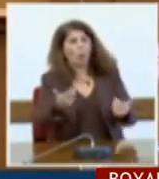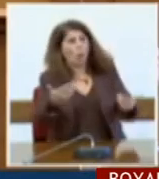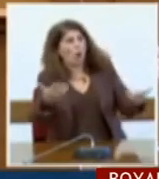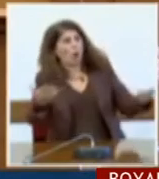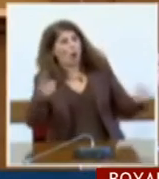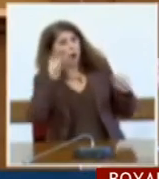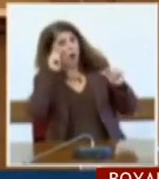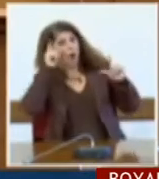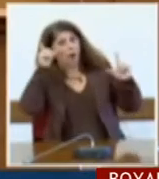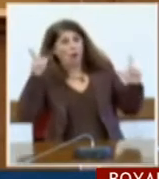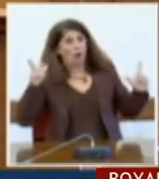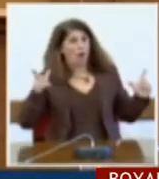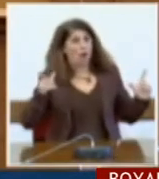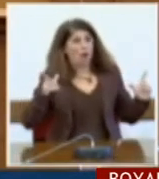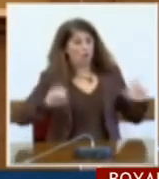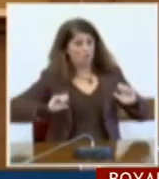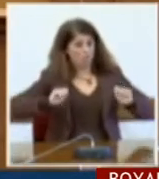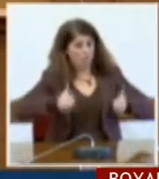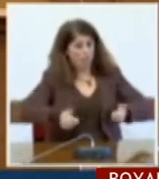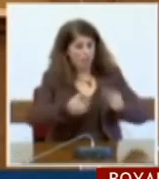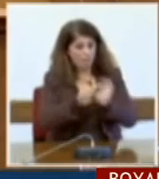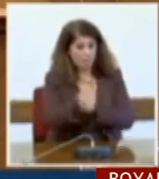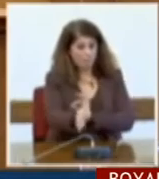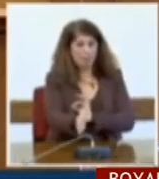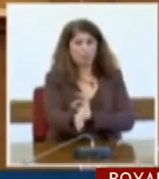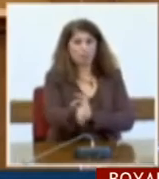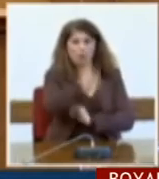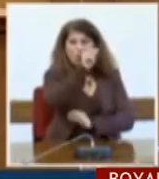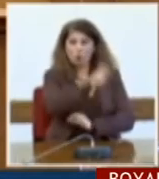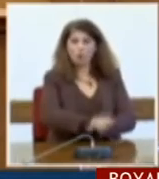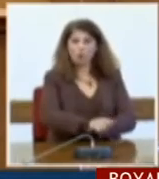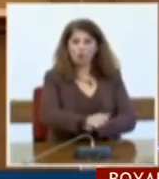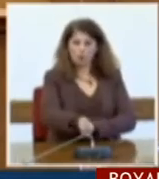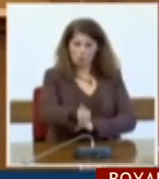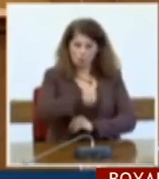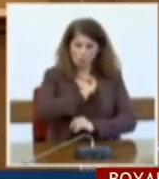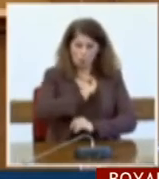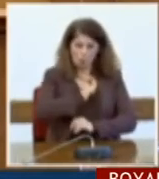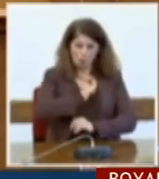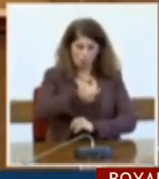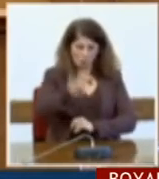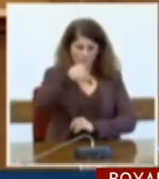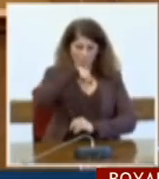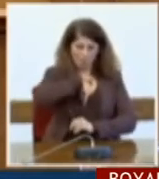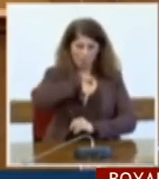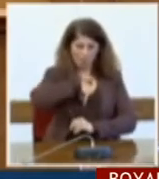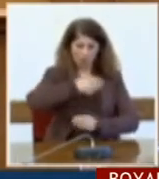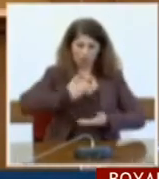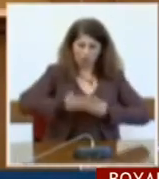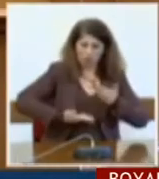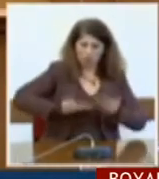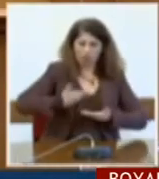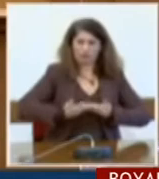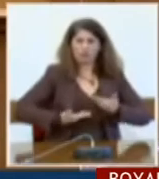λύσατε τα προβλήματα της ελληνικής κοινωνίας και εσείς ο ίδιος να αυτοαναπαράγετε αυτή την απίστευτη